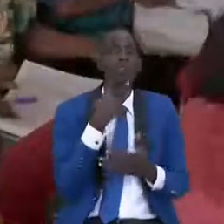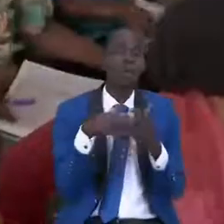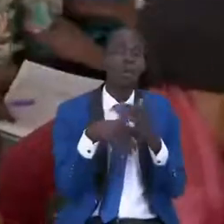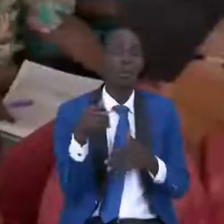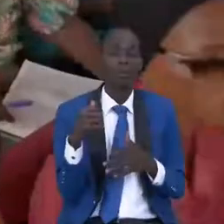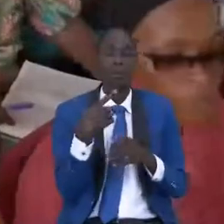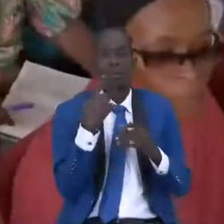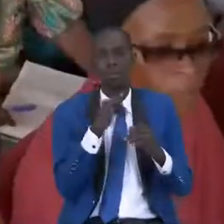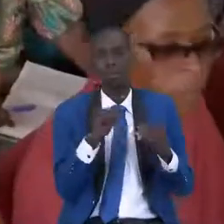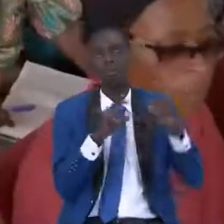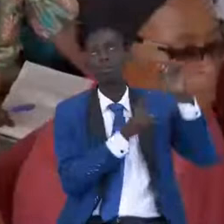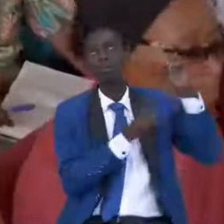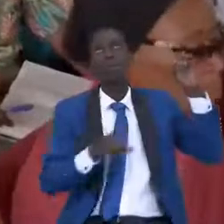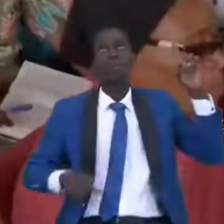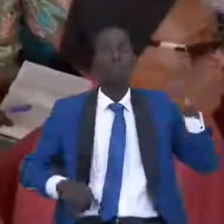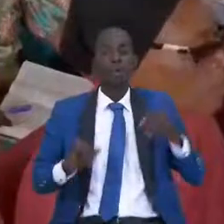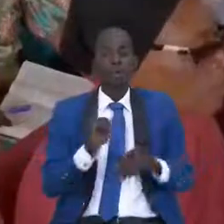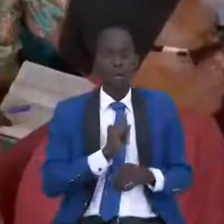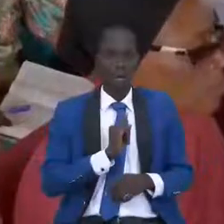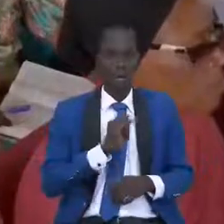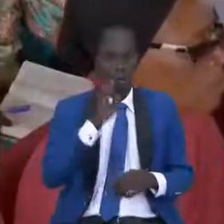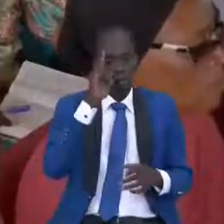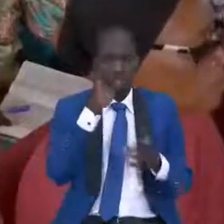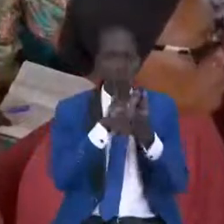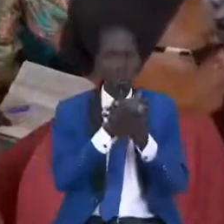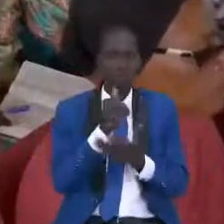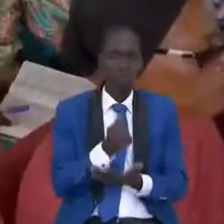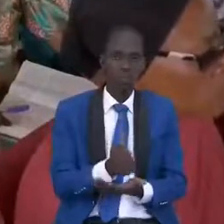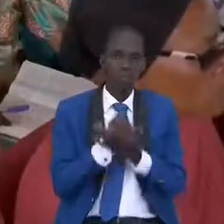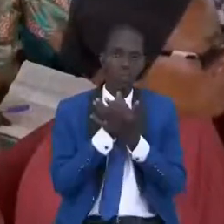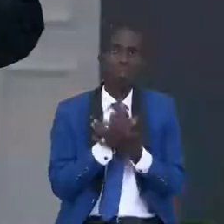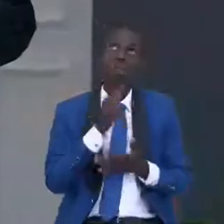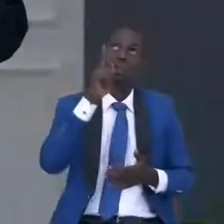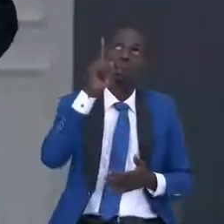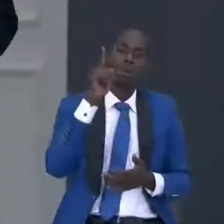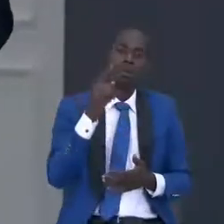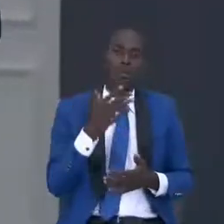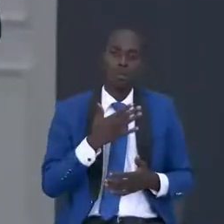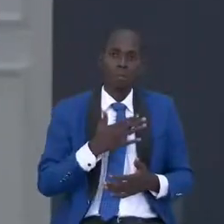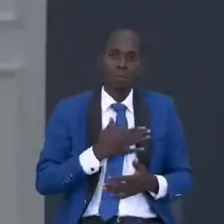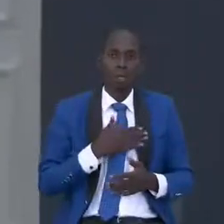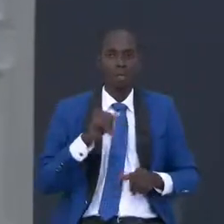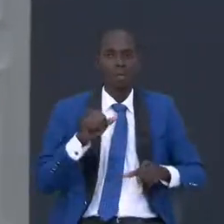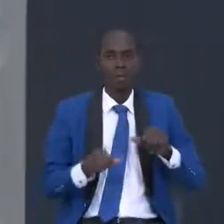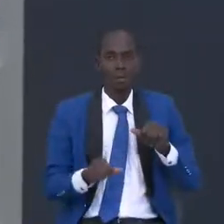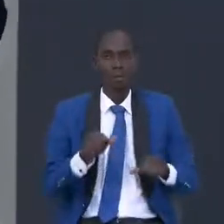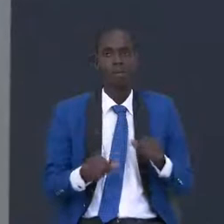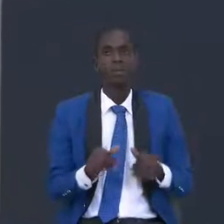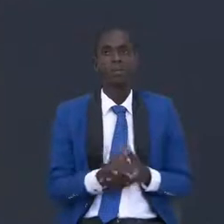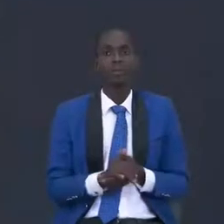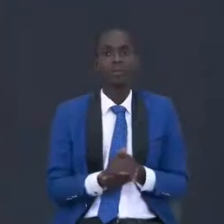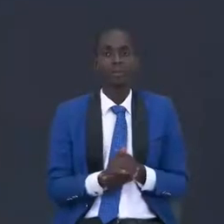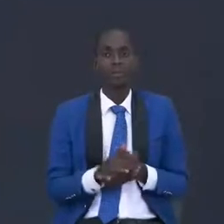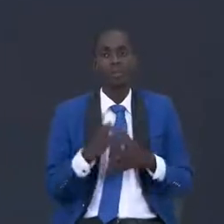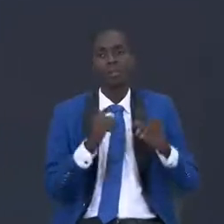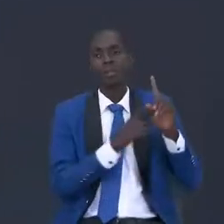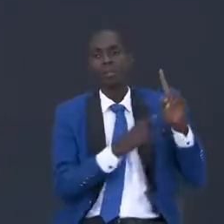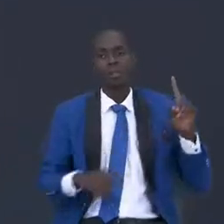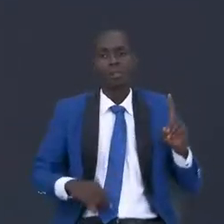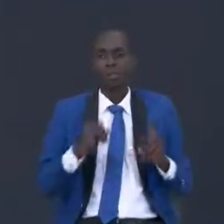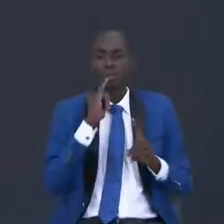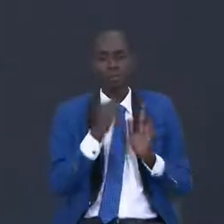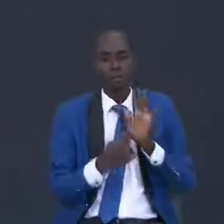je crois, viens au secours de mon incrédulité. » Alors, le Seigneur nous